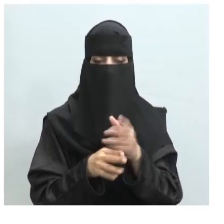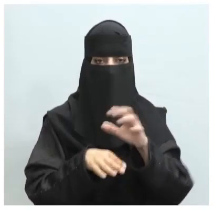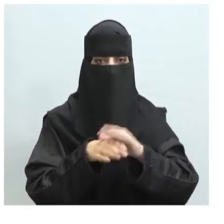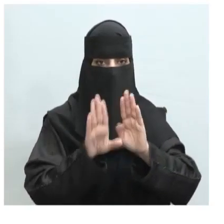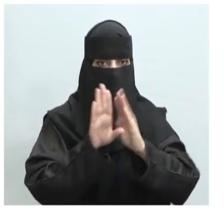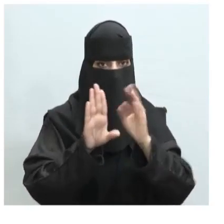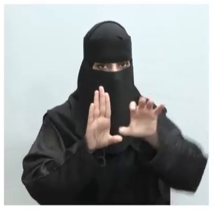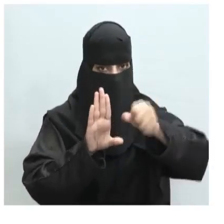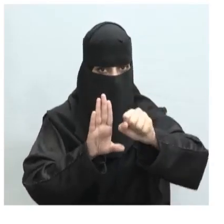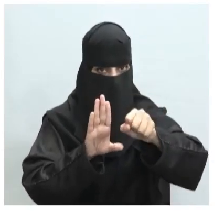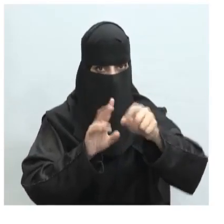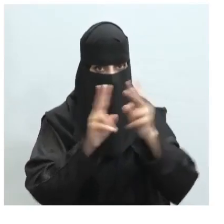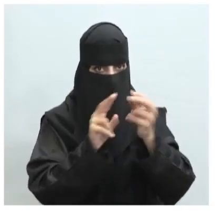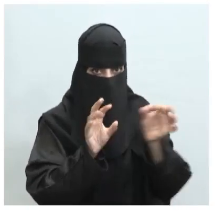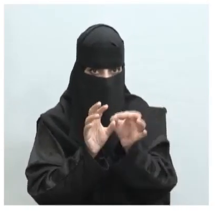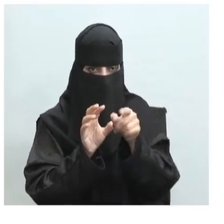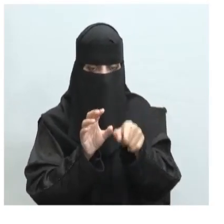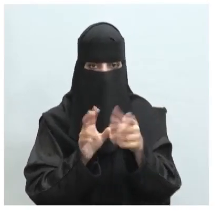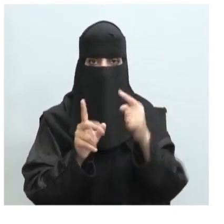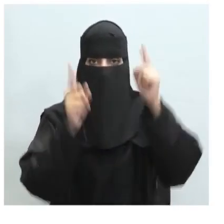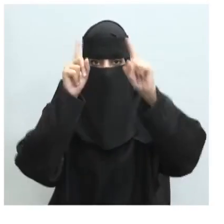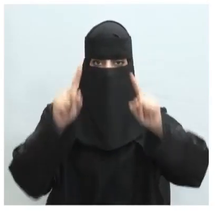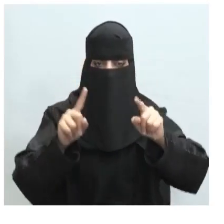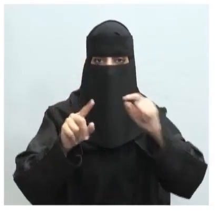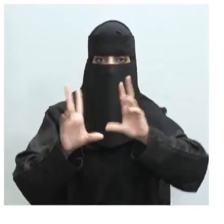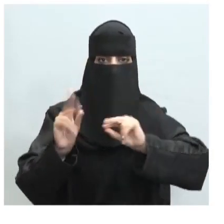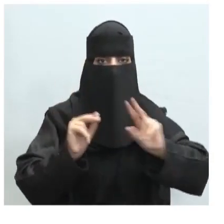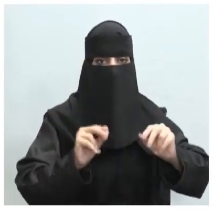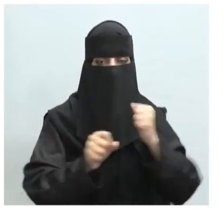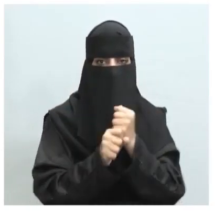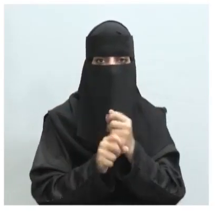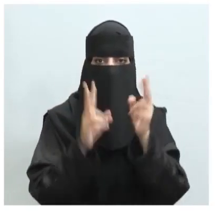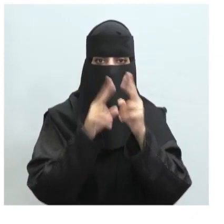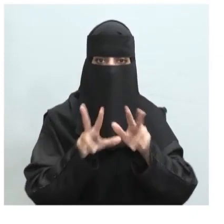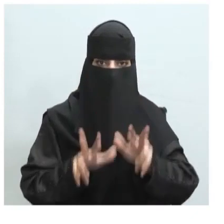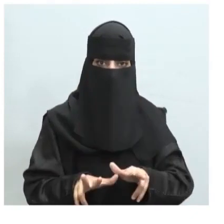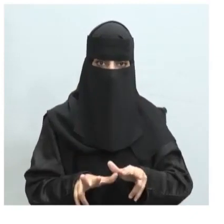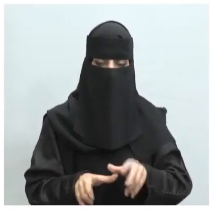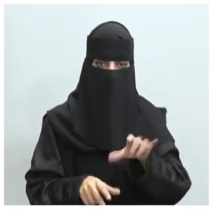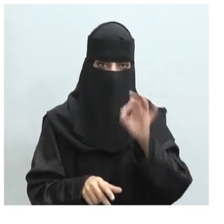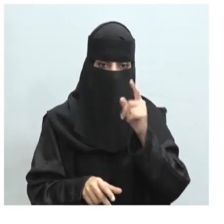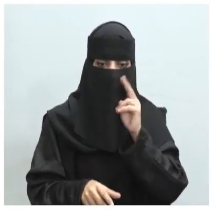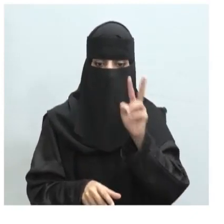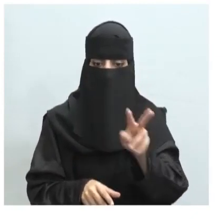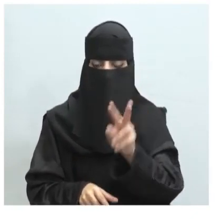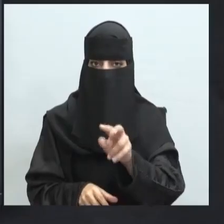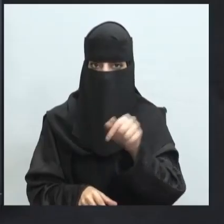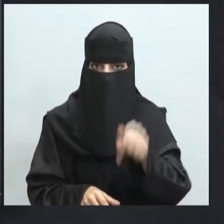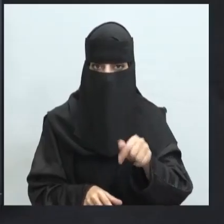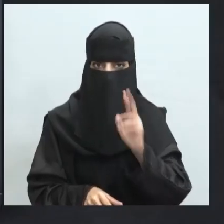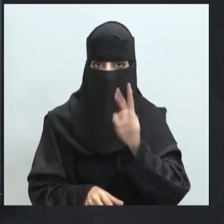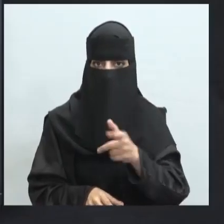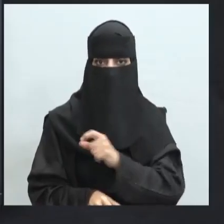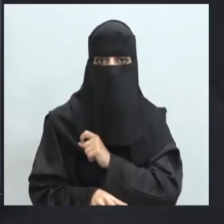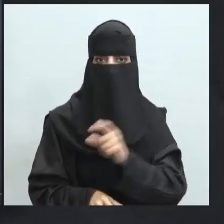مقبض الباب او عن طريق البرق هذه امثله لعمليه الكهرباء الساكنه ولكن ما نشاهده الان عزيزي